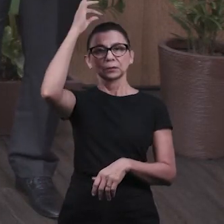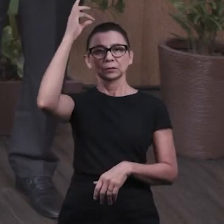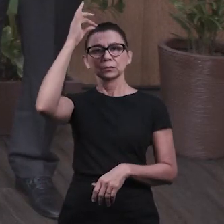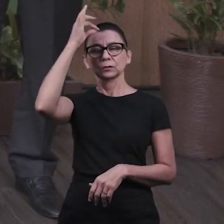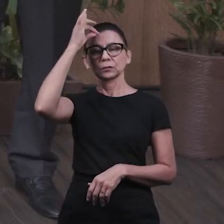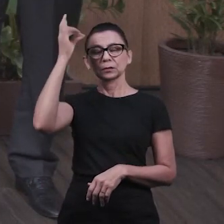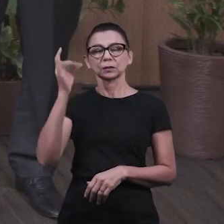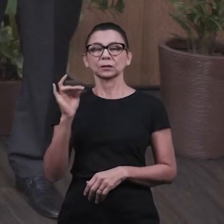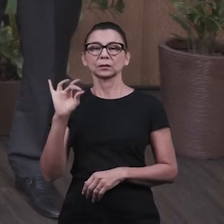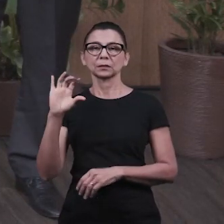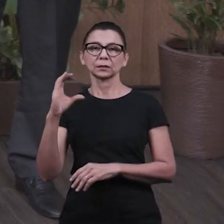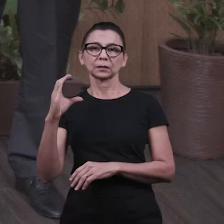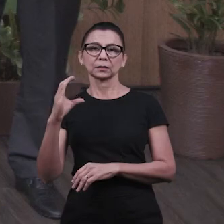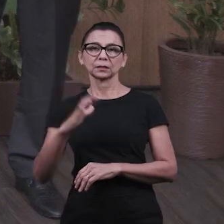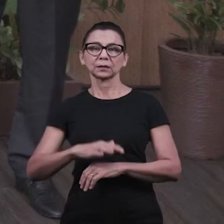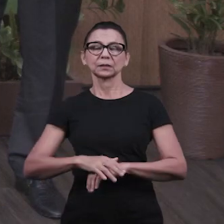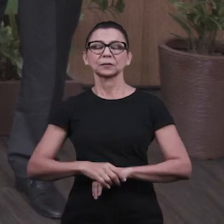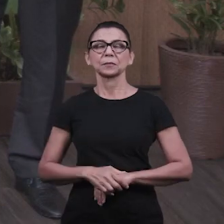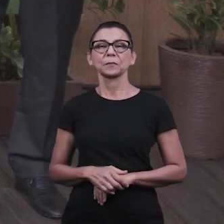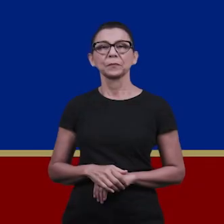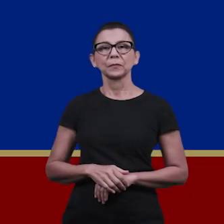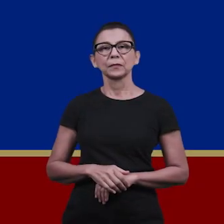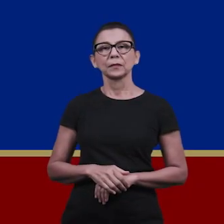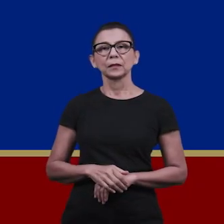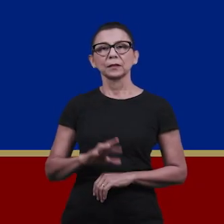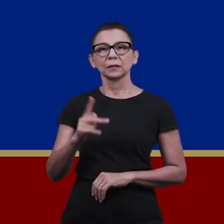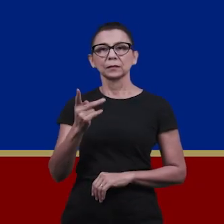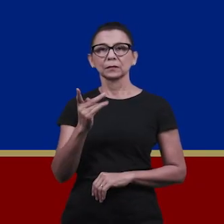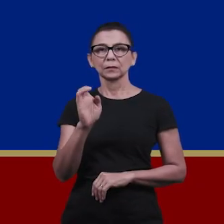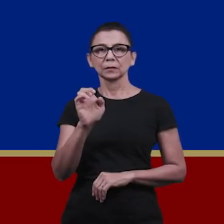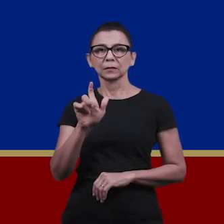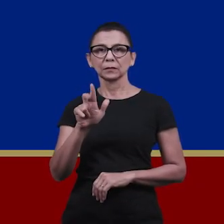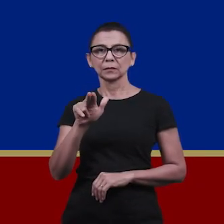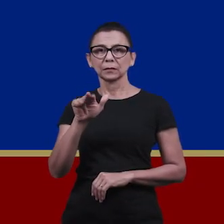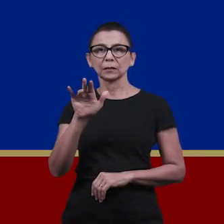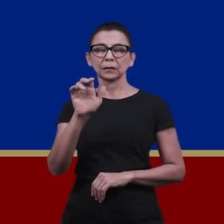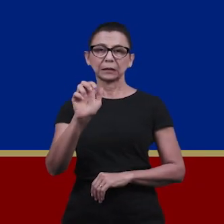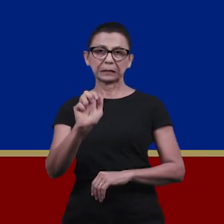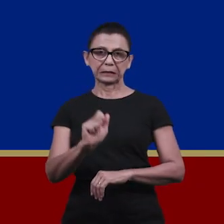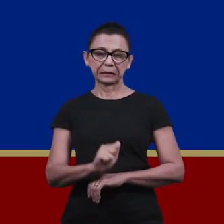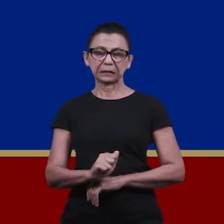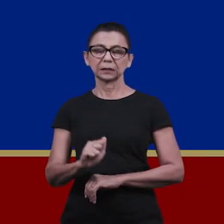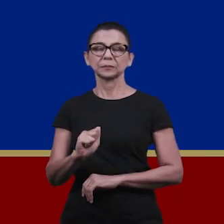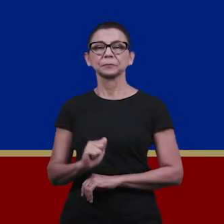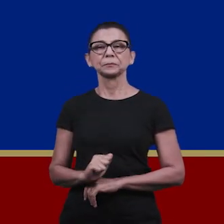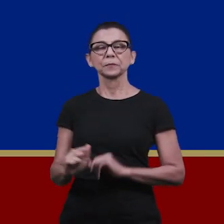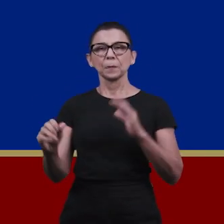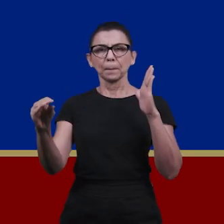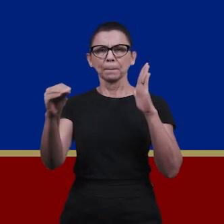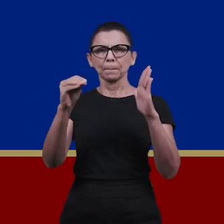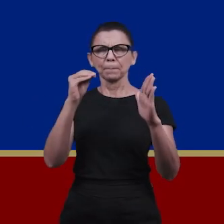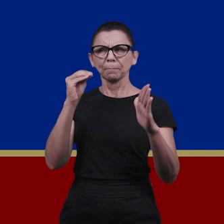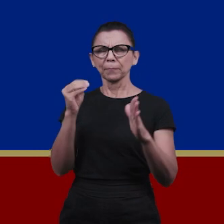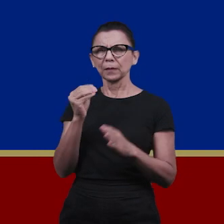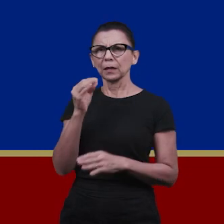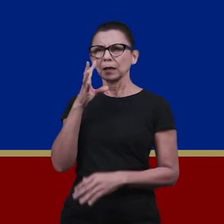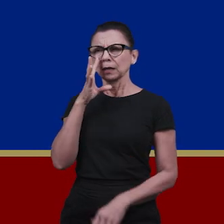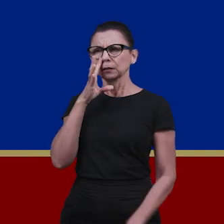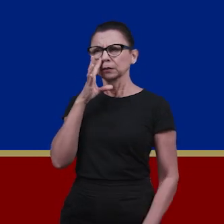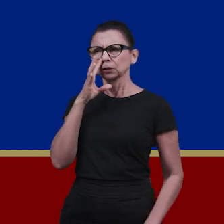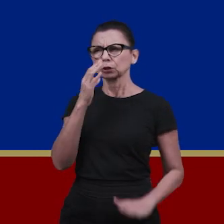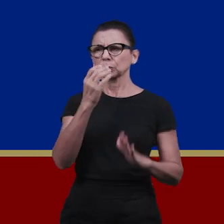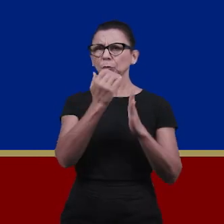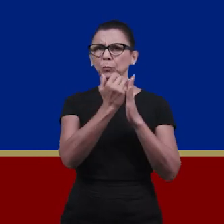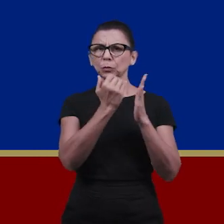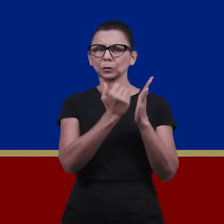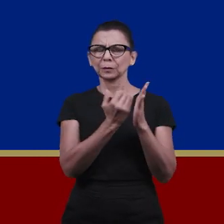Santo, envoyé par Héloïse Hélène d'Assis. En assistant au programme, nous sentons le